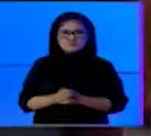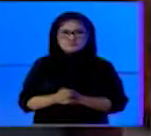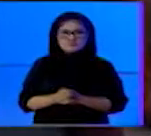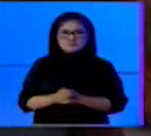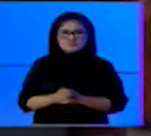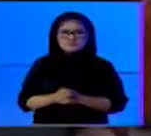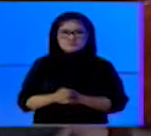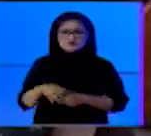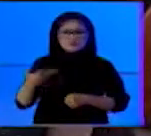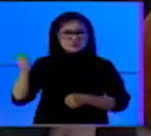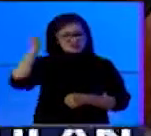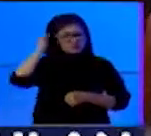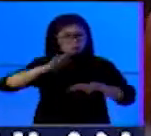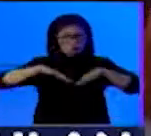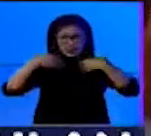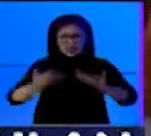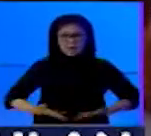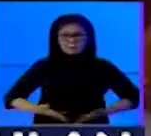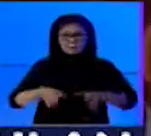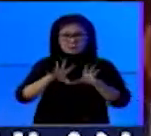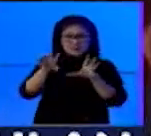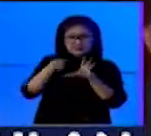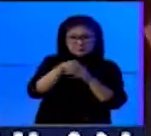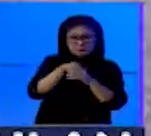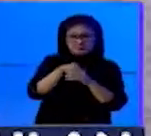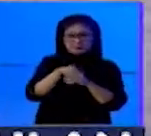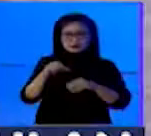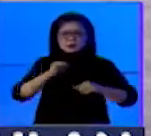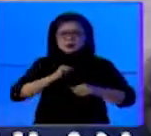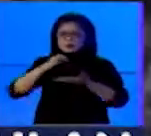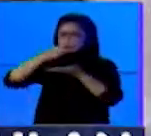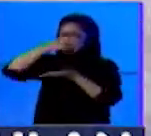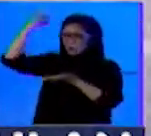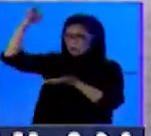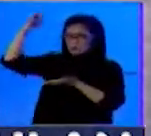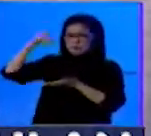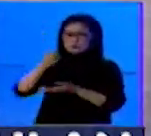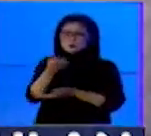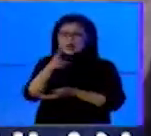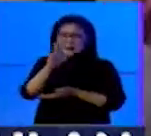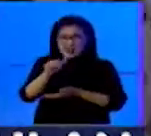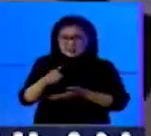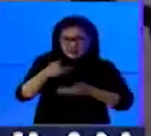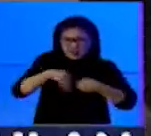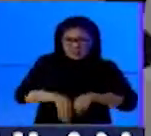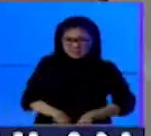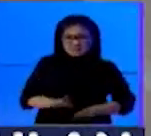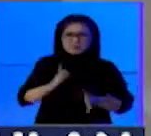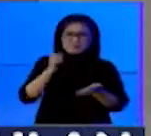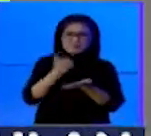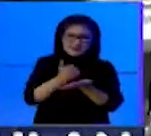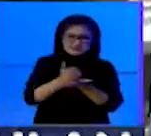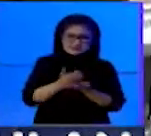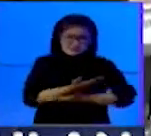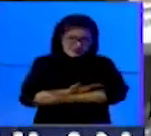Sebagian besar ibu hamil peserta tes swab yang saat ini usia kandungannya sudah mendekati persalinan. Mereka ingin memastikan dirinya dan janin yang